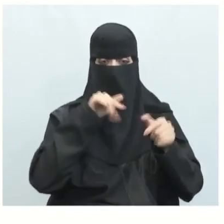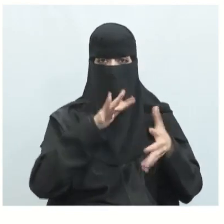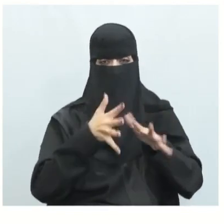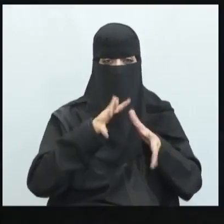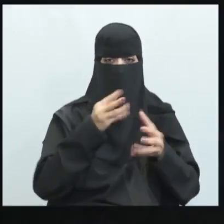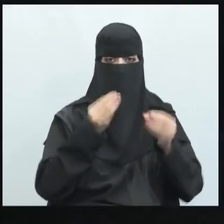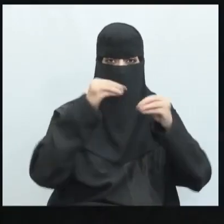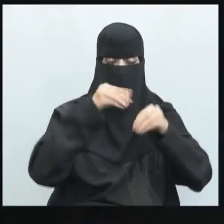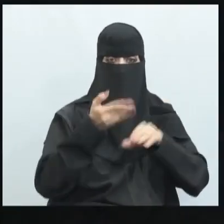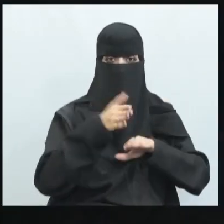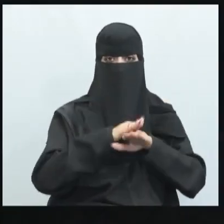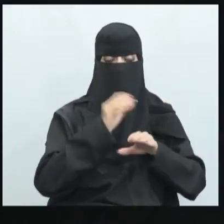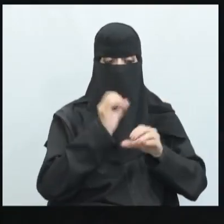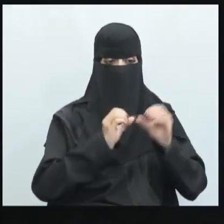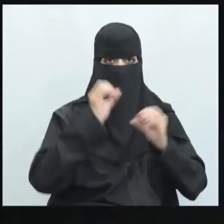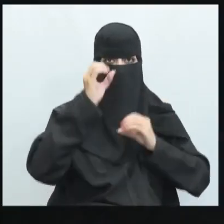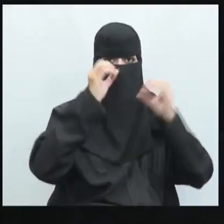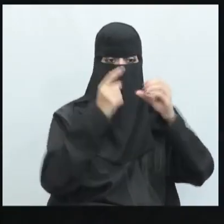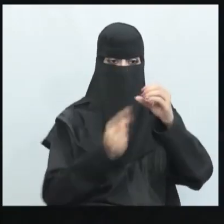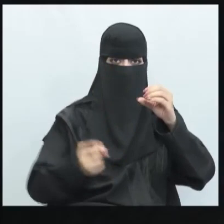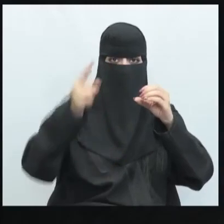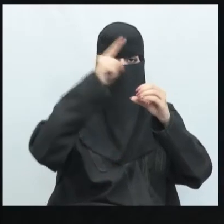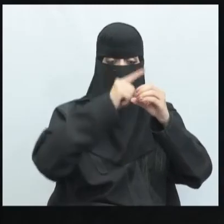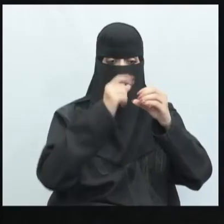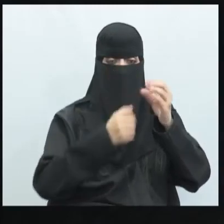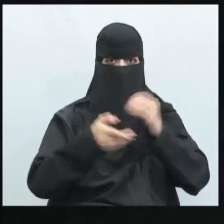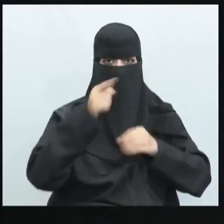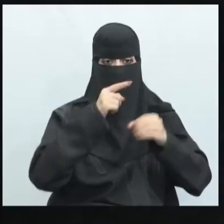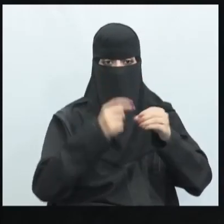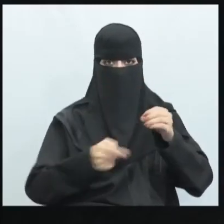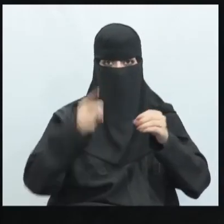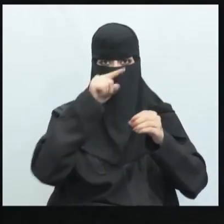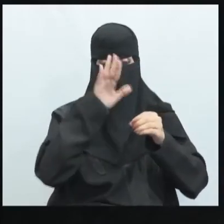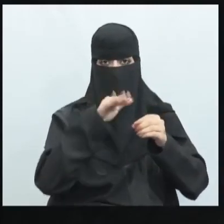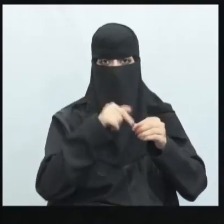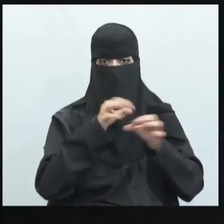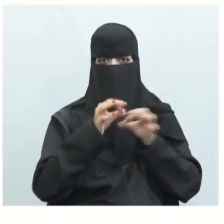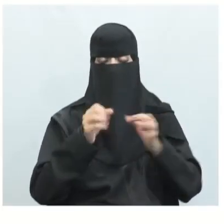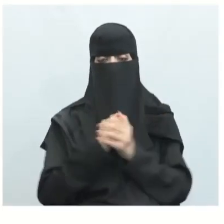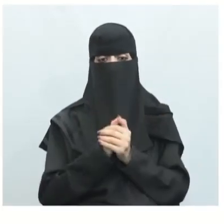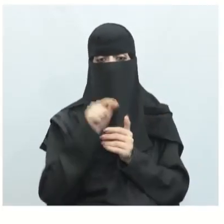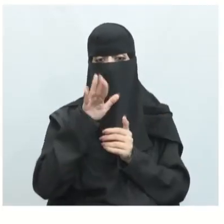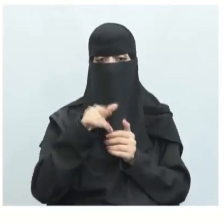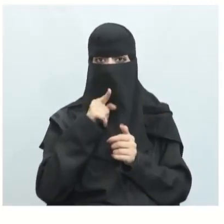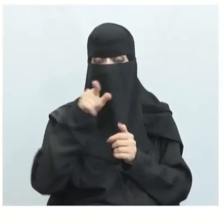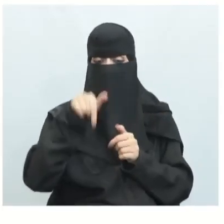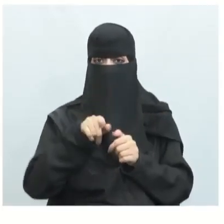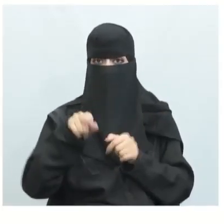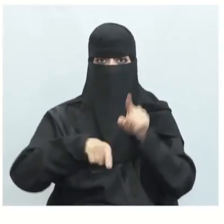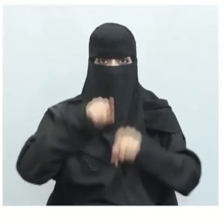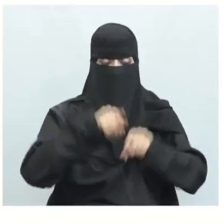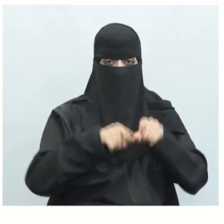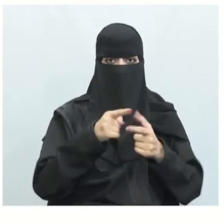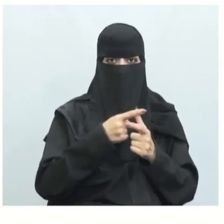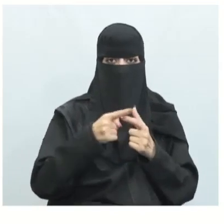قد تحتوي على حلقات وعوده حلقات تكراريه في المخططات اذا هذا هو الفرق